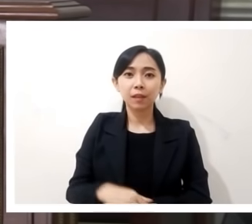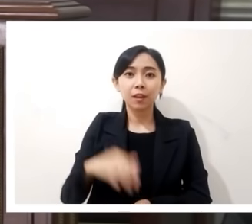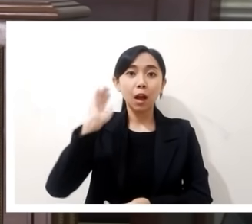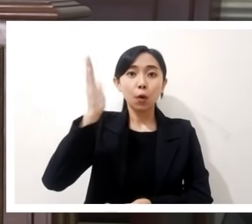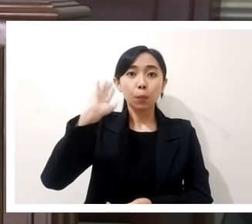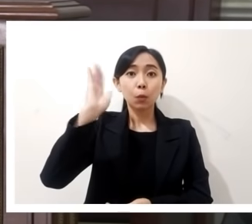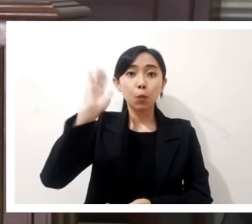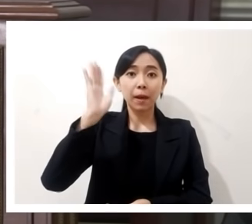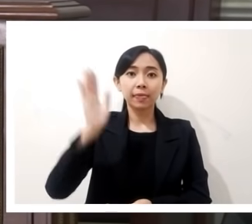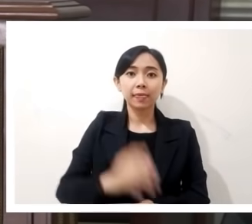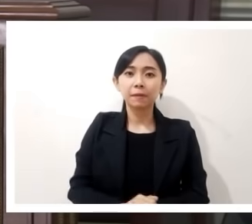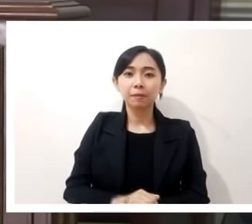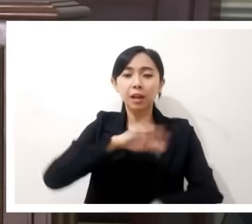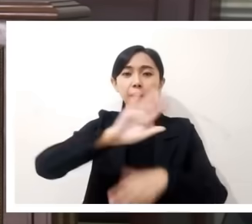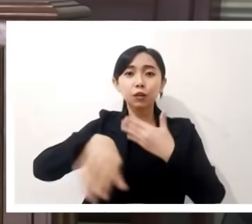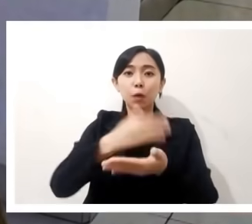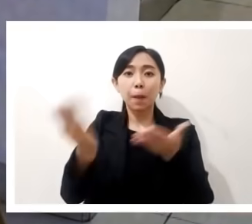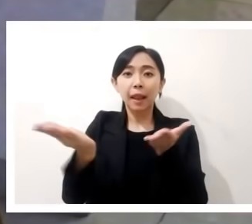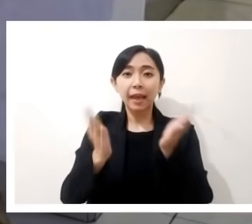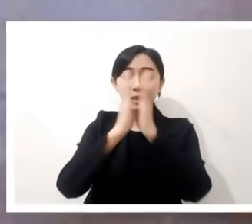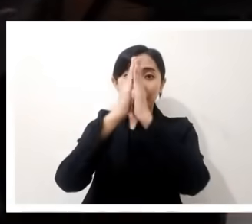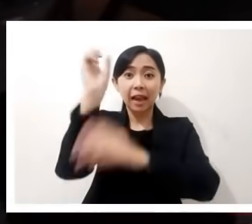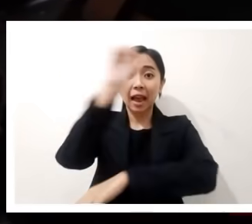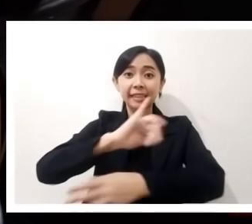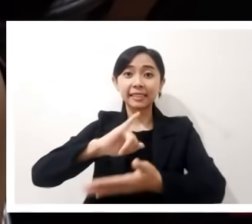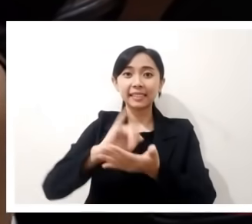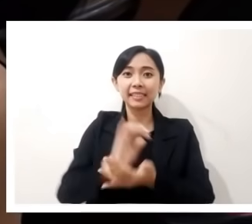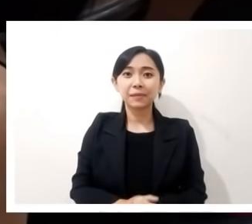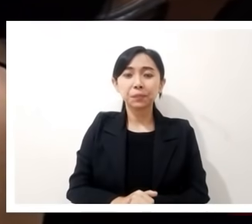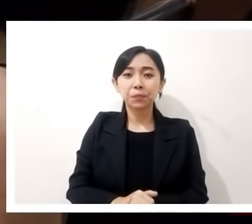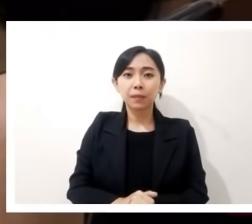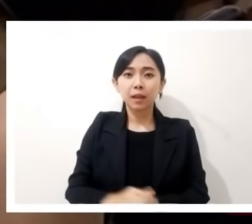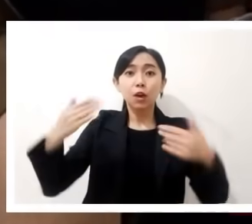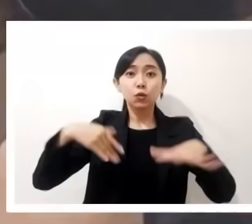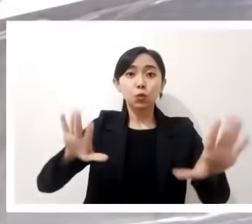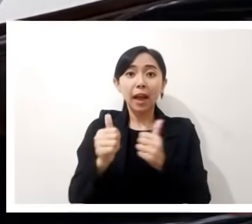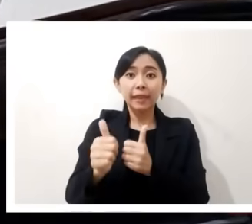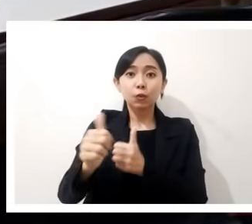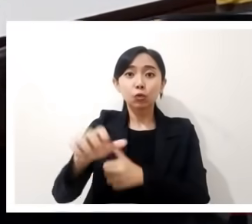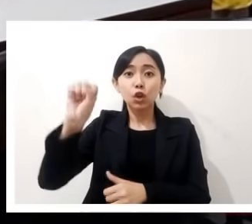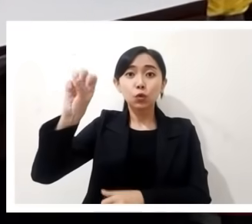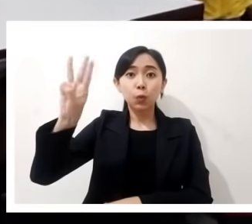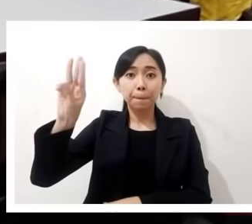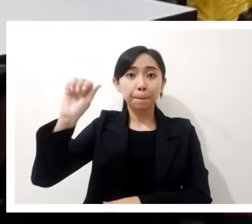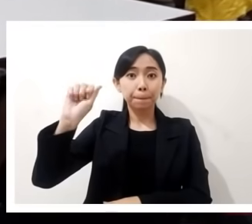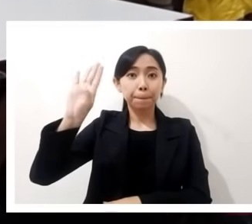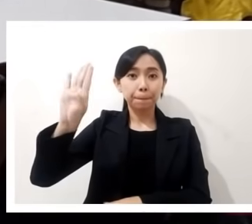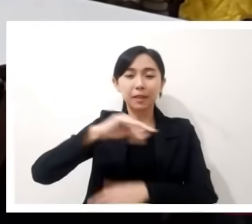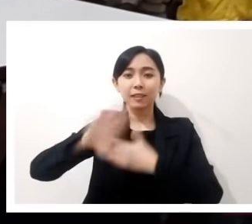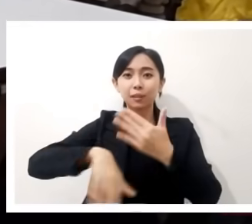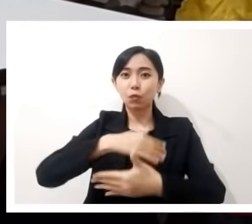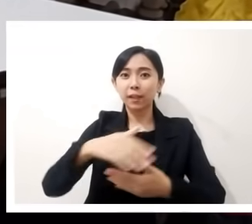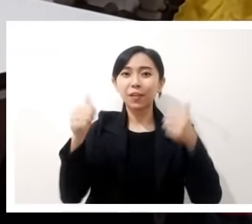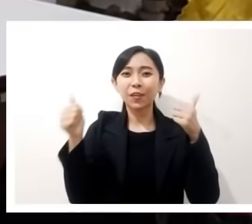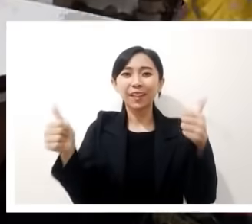kita semua bahwa seluruh pelayan ibadah yang hadir pada hari ini telah mengikuti swab antigen dengan hasil negatif